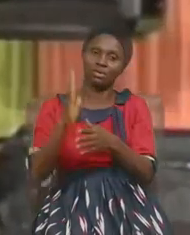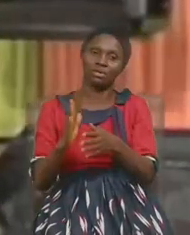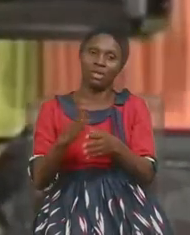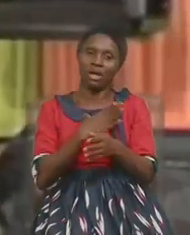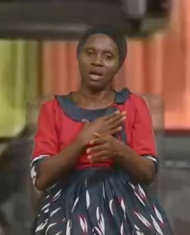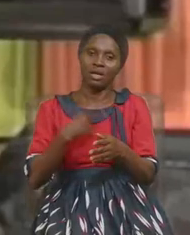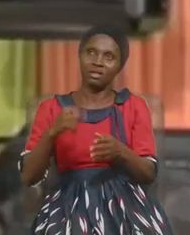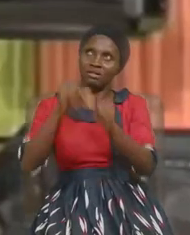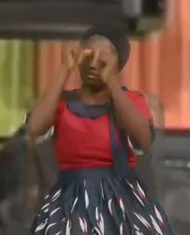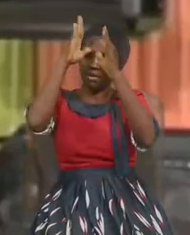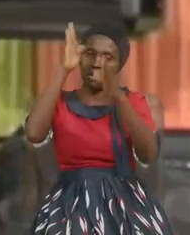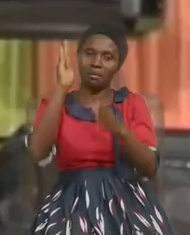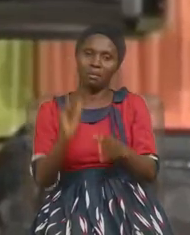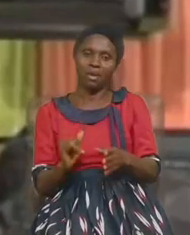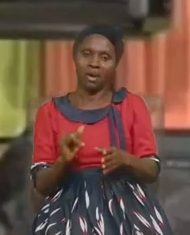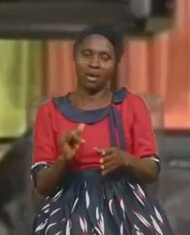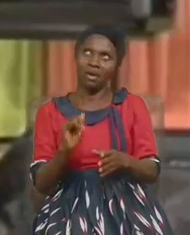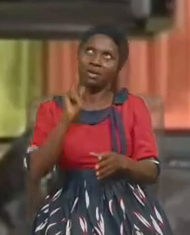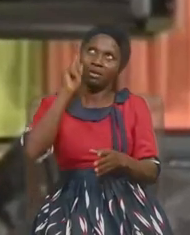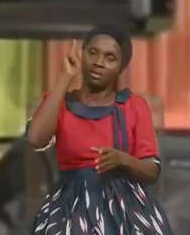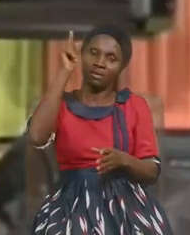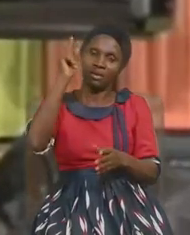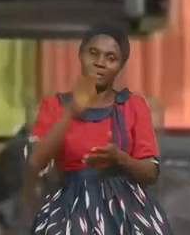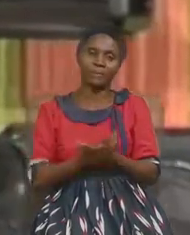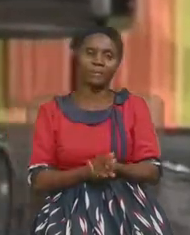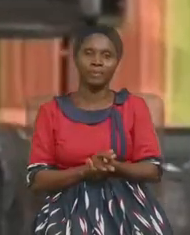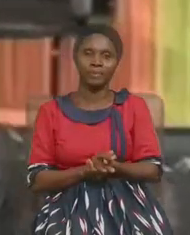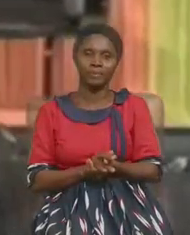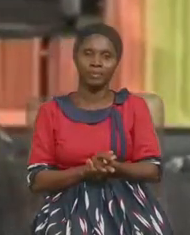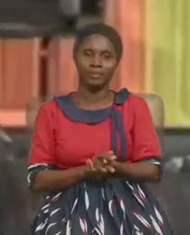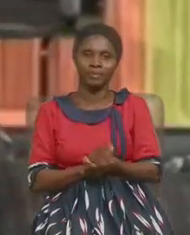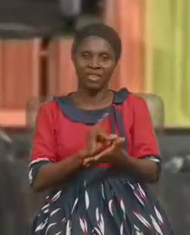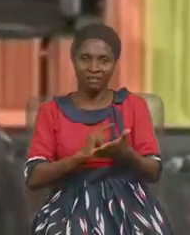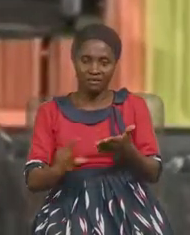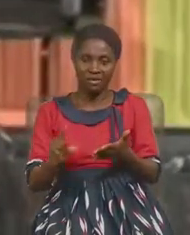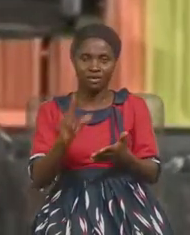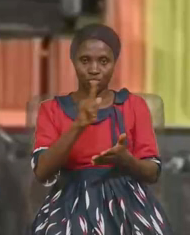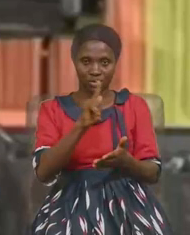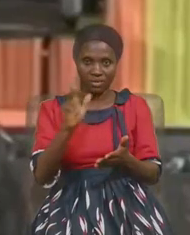à Dieu le Père. Verset 23.